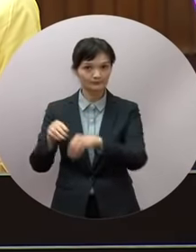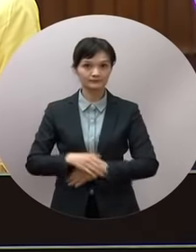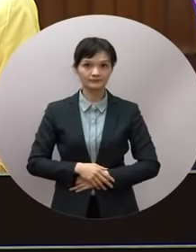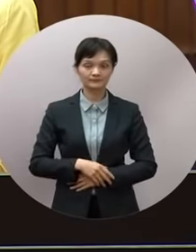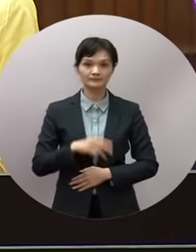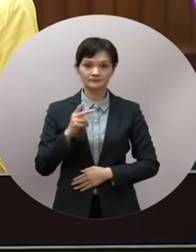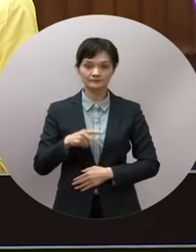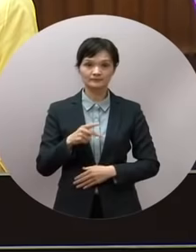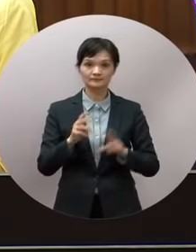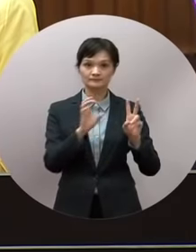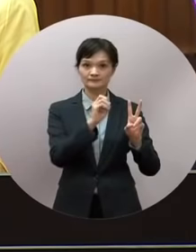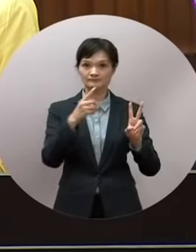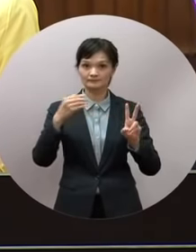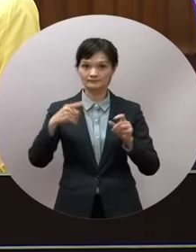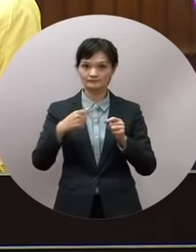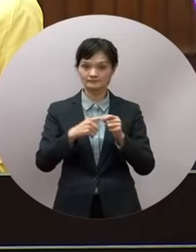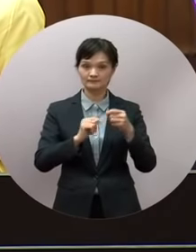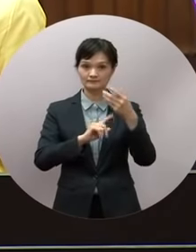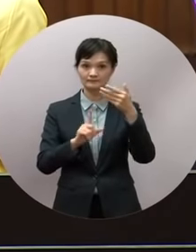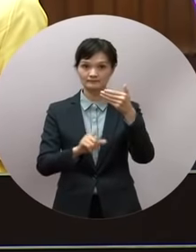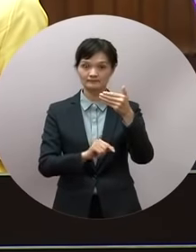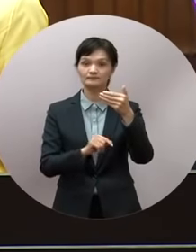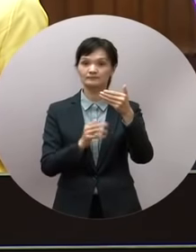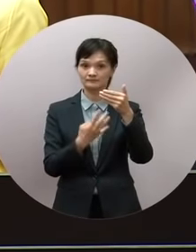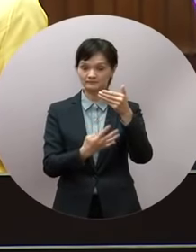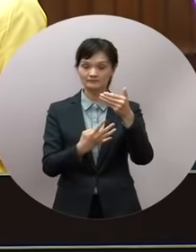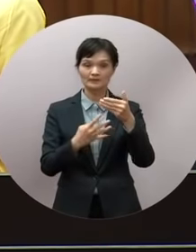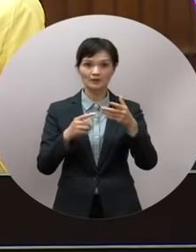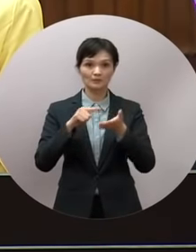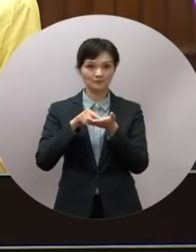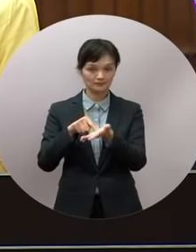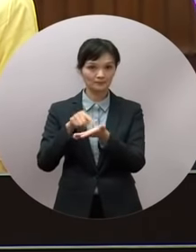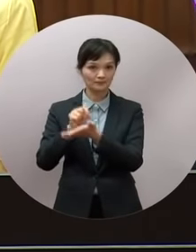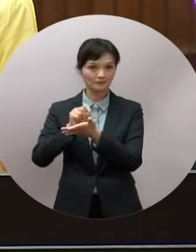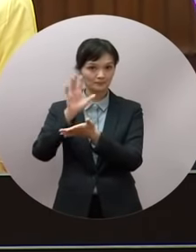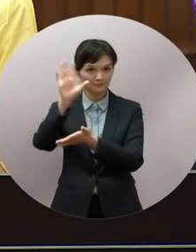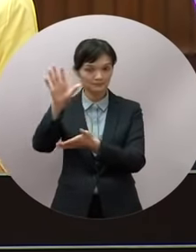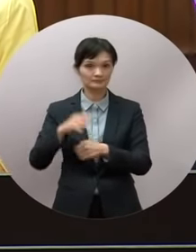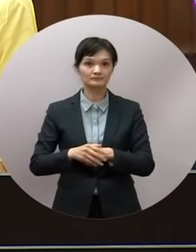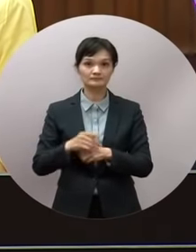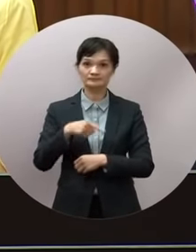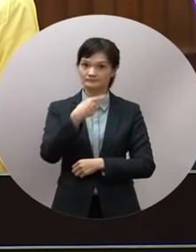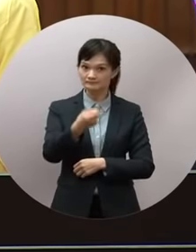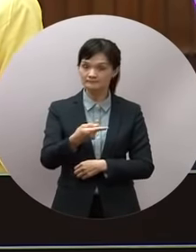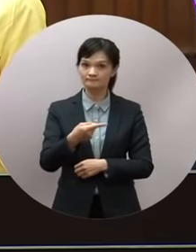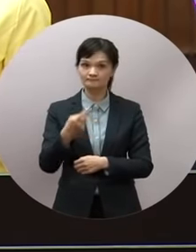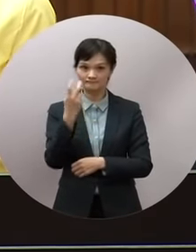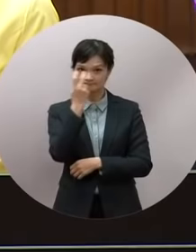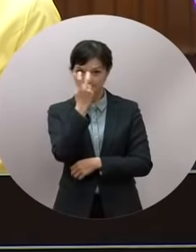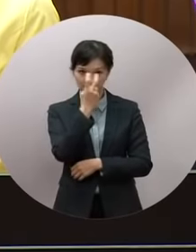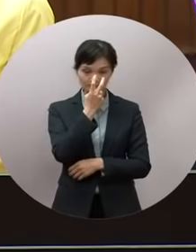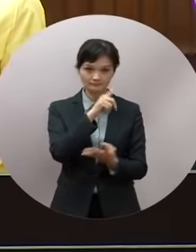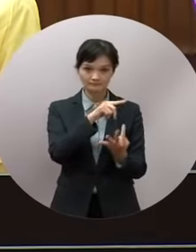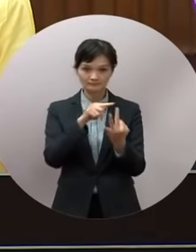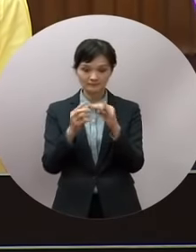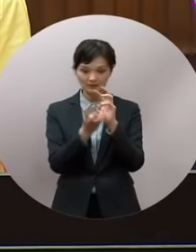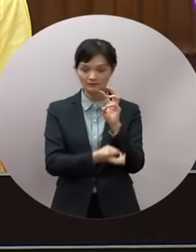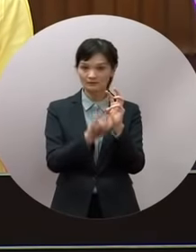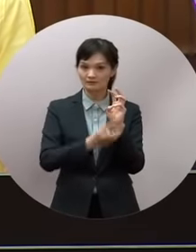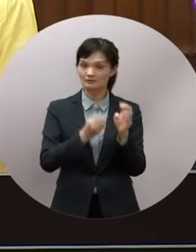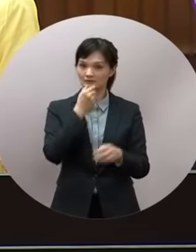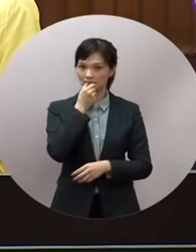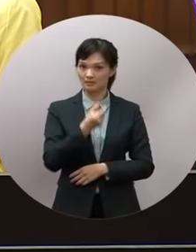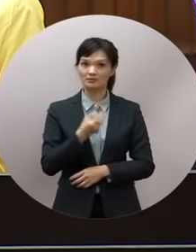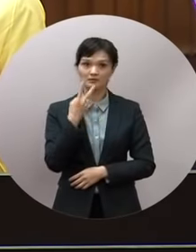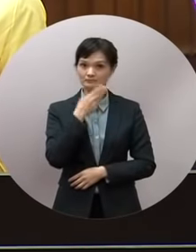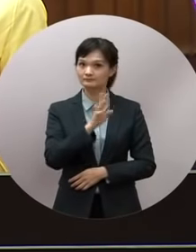报请国产署收回，接下来就做了限地会刊及申请建界这些，我就不细述。那